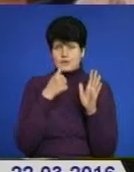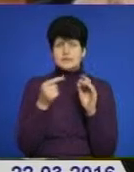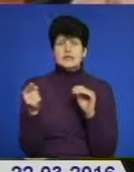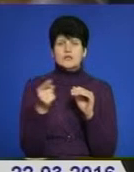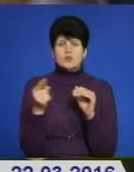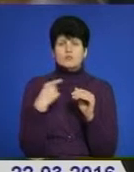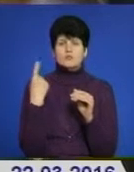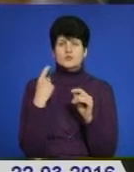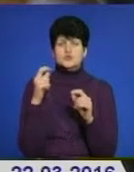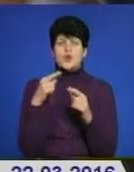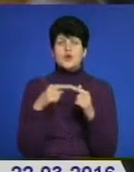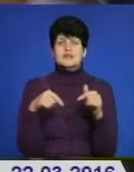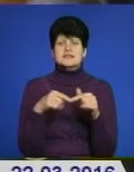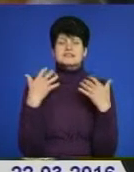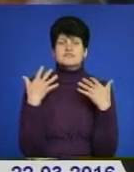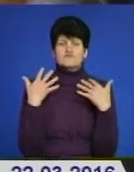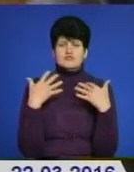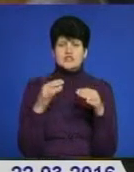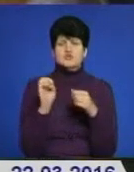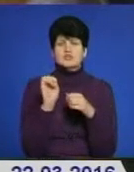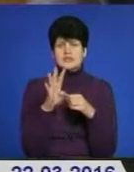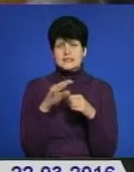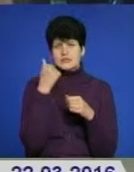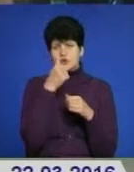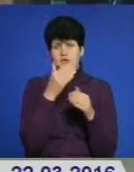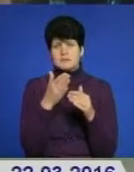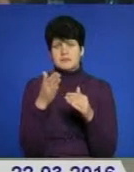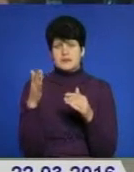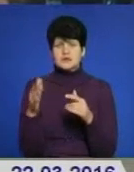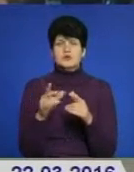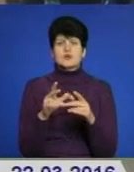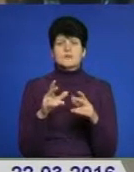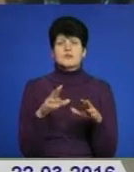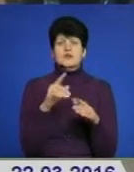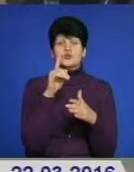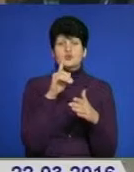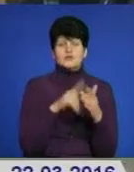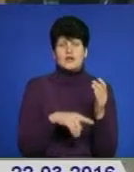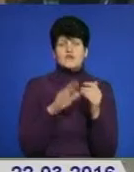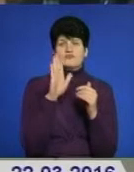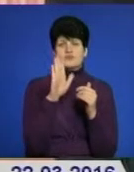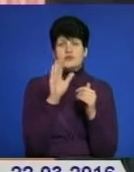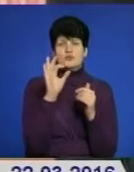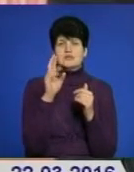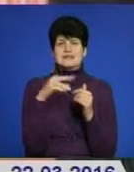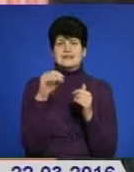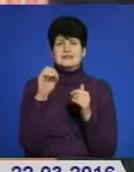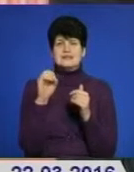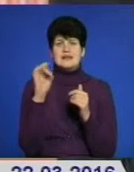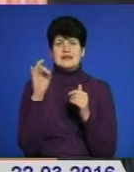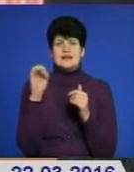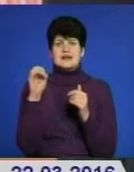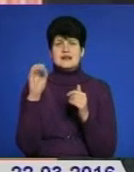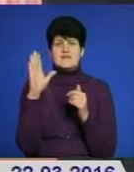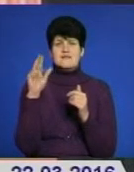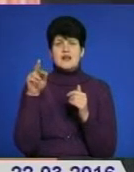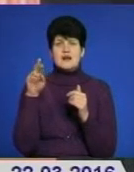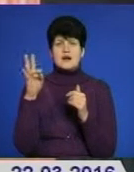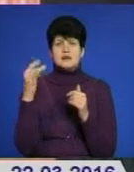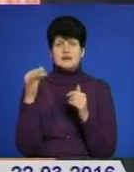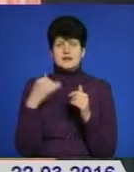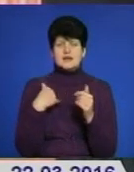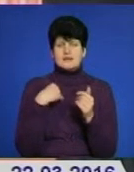Тернопільську обласну організацію вже 14-й рік поспіль довіряють очолювати Василю Деревляному. Я вам дуже дякую за підтримку. Це